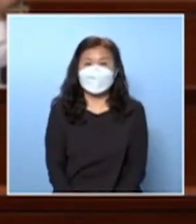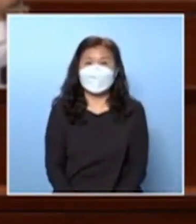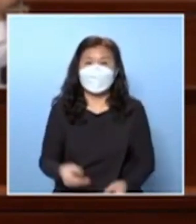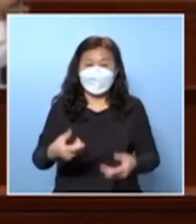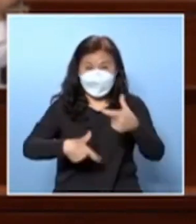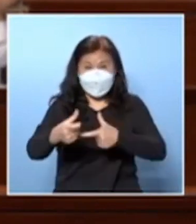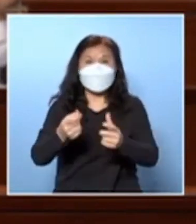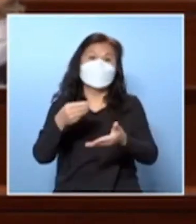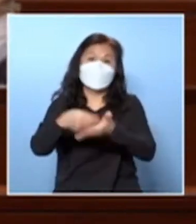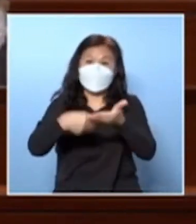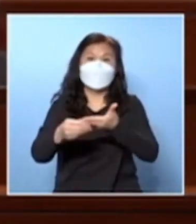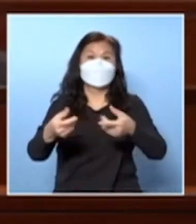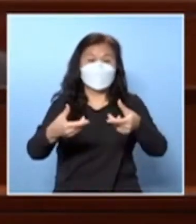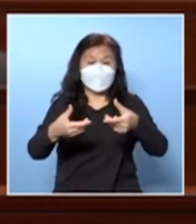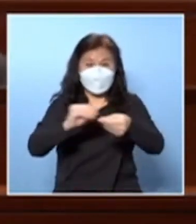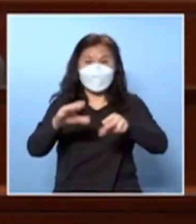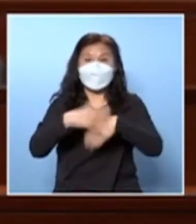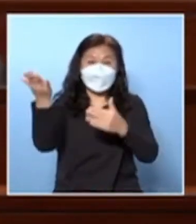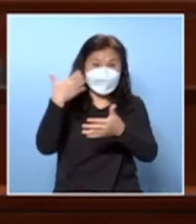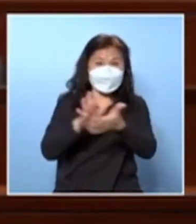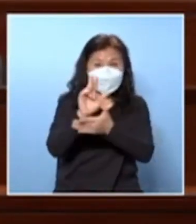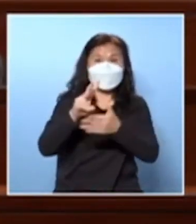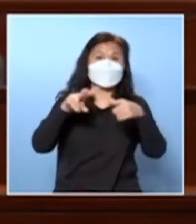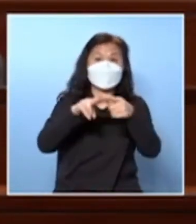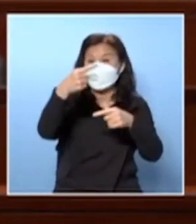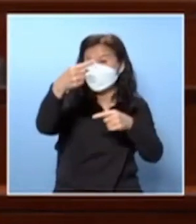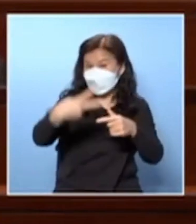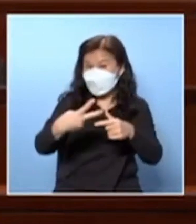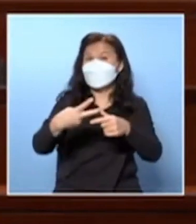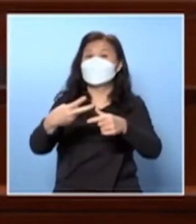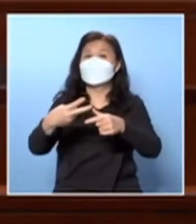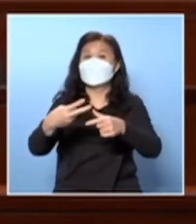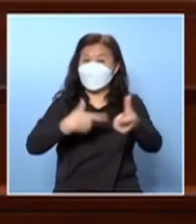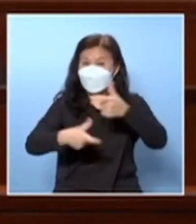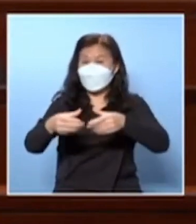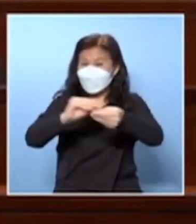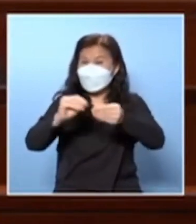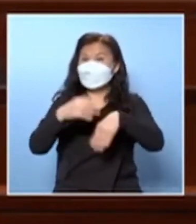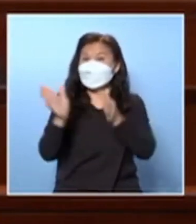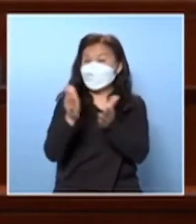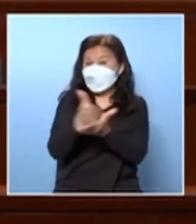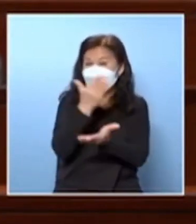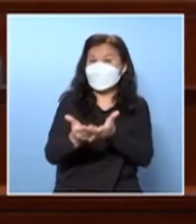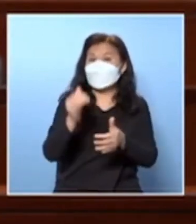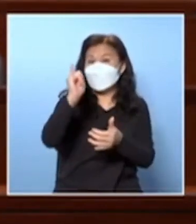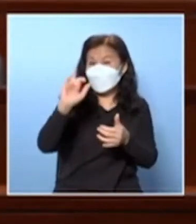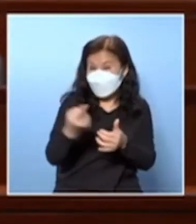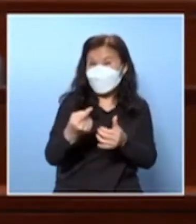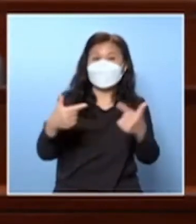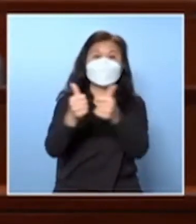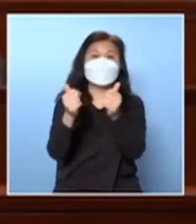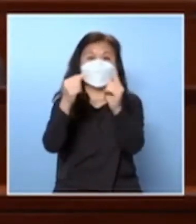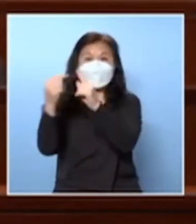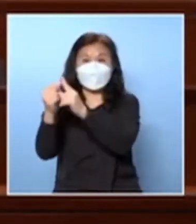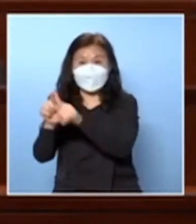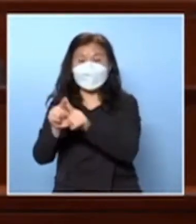消費券。政府在過去兩年推行了兩輪消費券計劃，分別向超過600萬名合資格